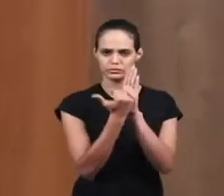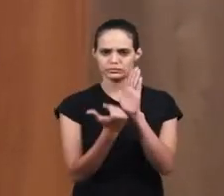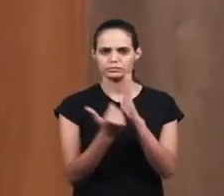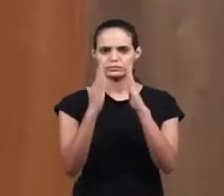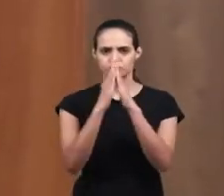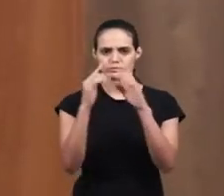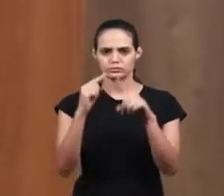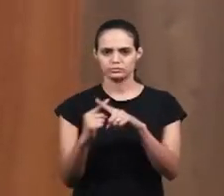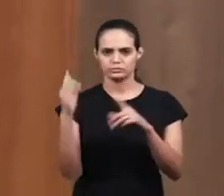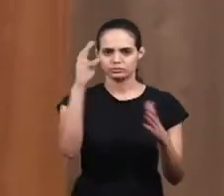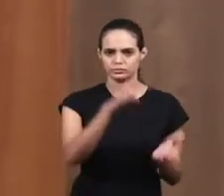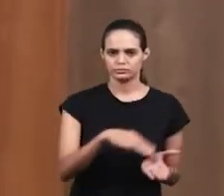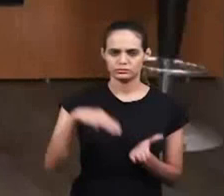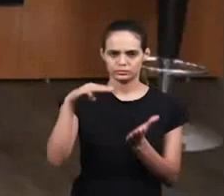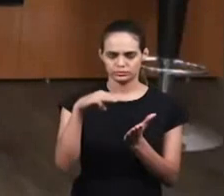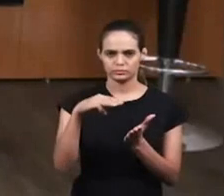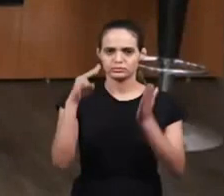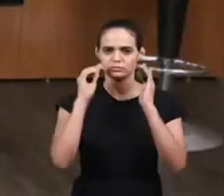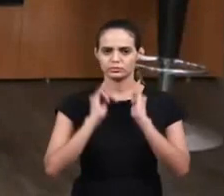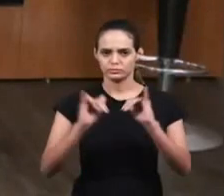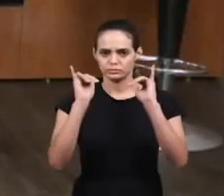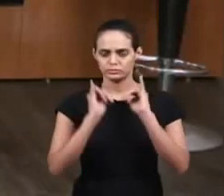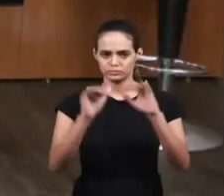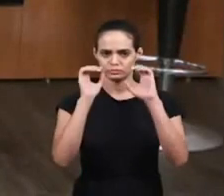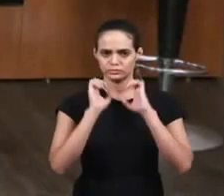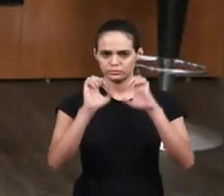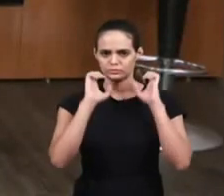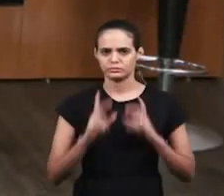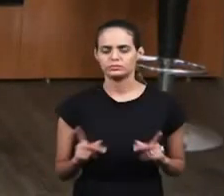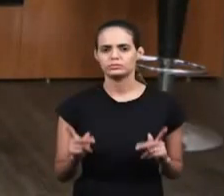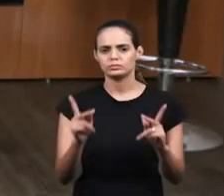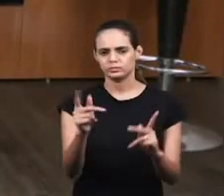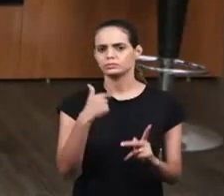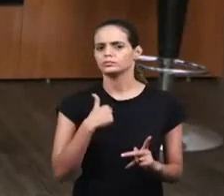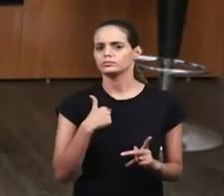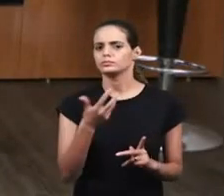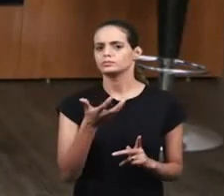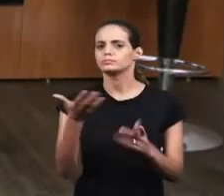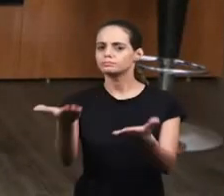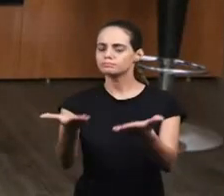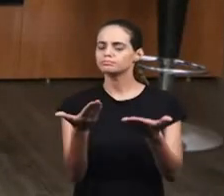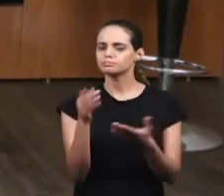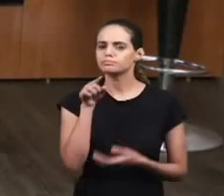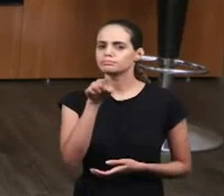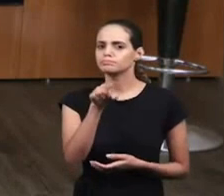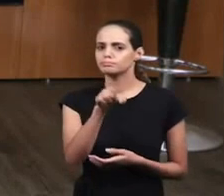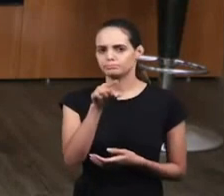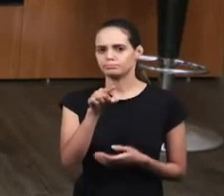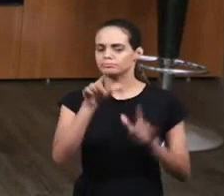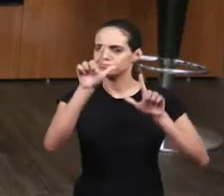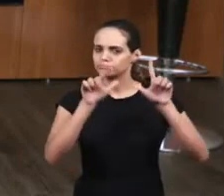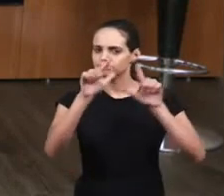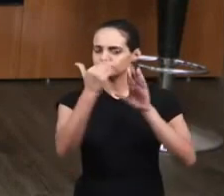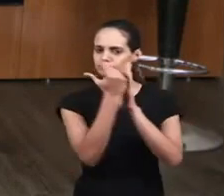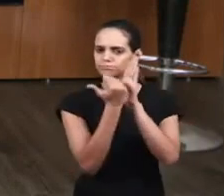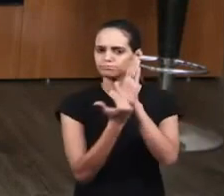Gemeinde Maranatha, die Verkündigung des ewigen Evangeliums. Ich möchte Sie einladen, sich eine Sendung